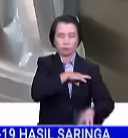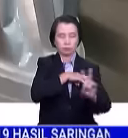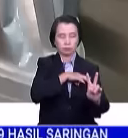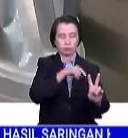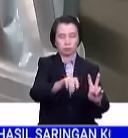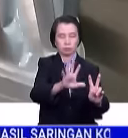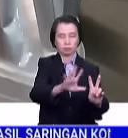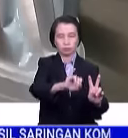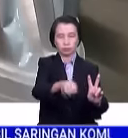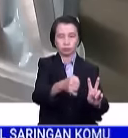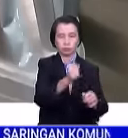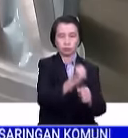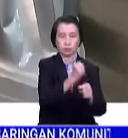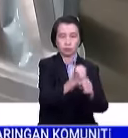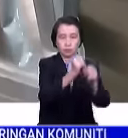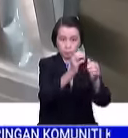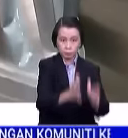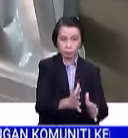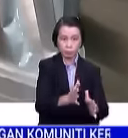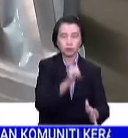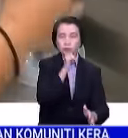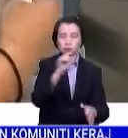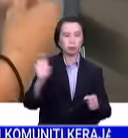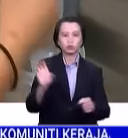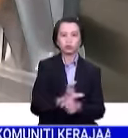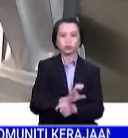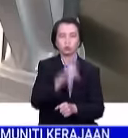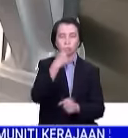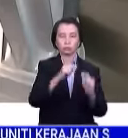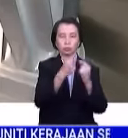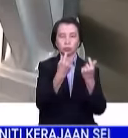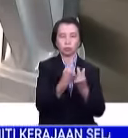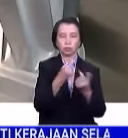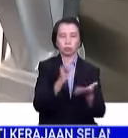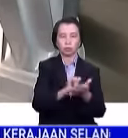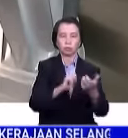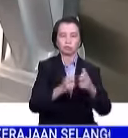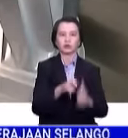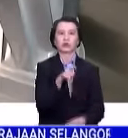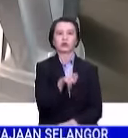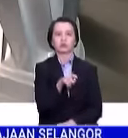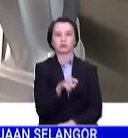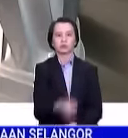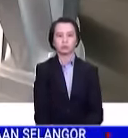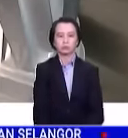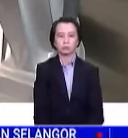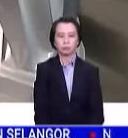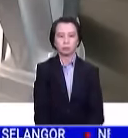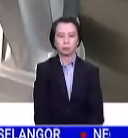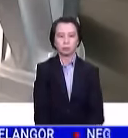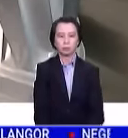2.5 juta pekerja ini tidak mencukupi buat golongan terkesan.